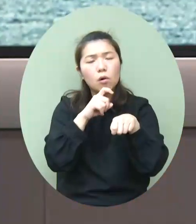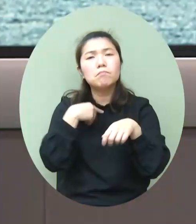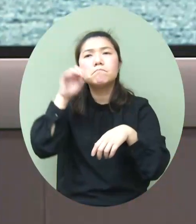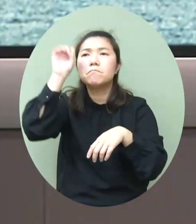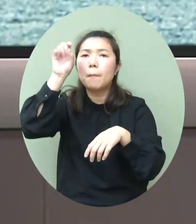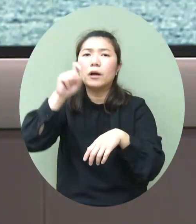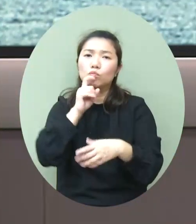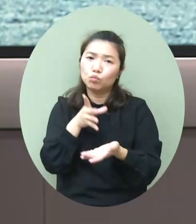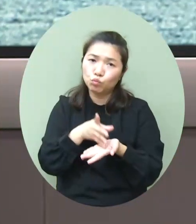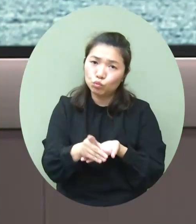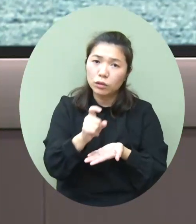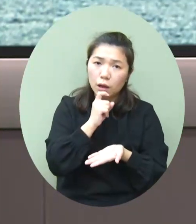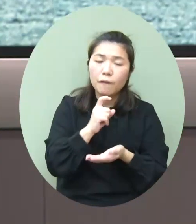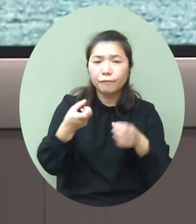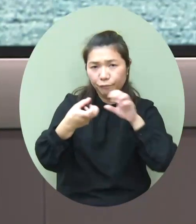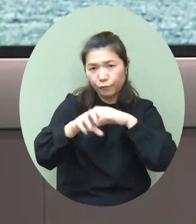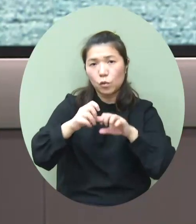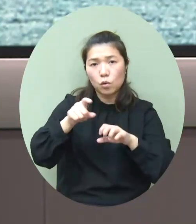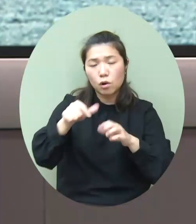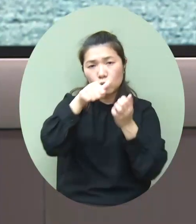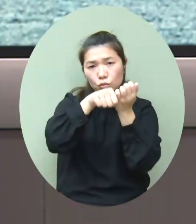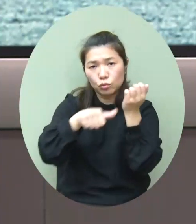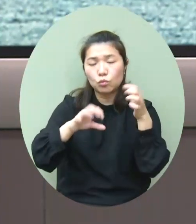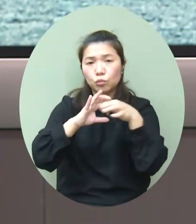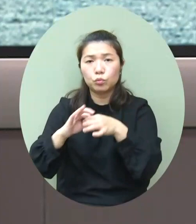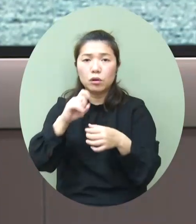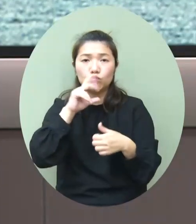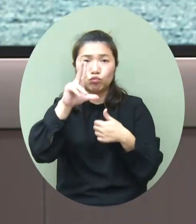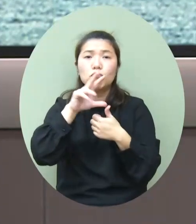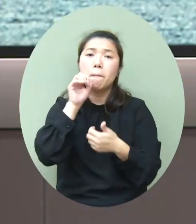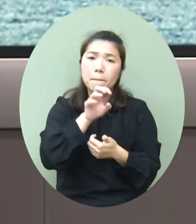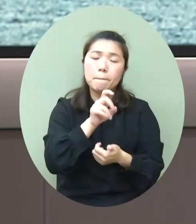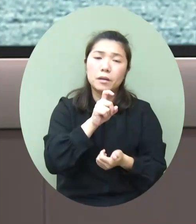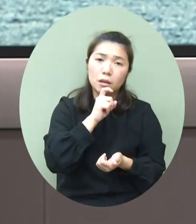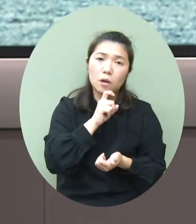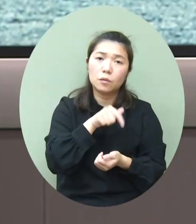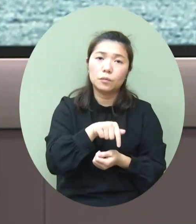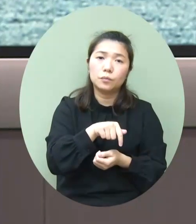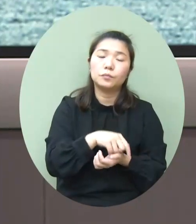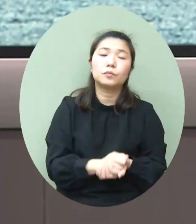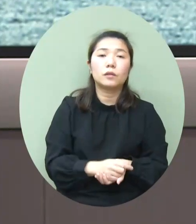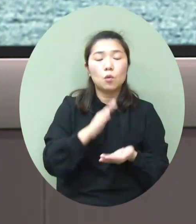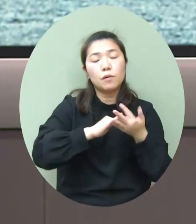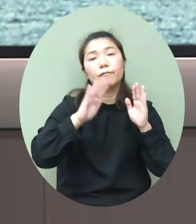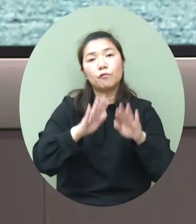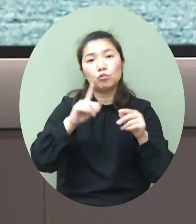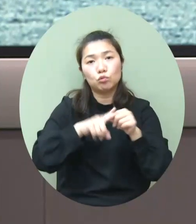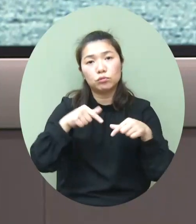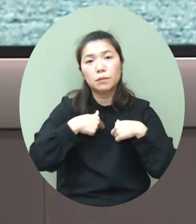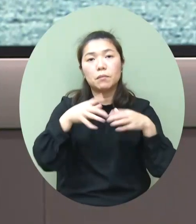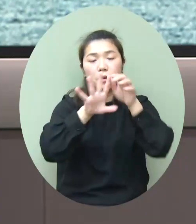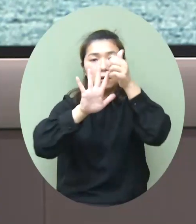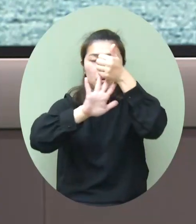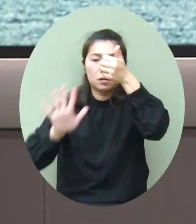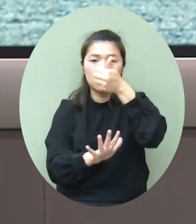全跟有关的专家，还有就是联合科学委员会商讨，